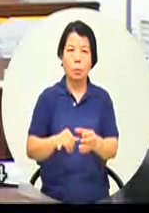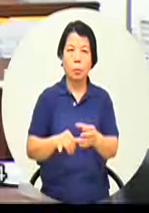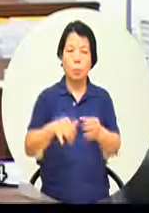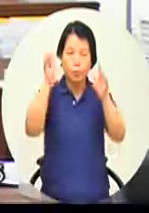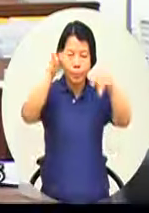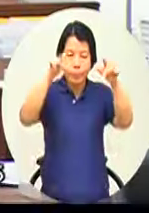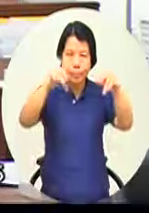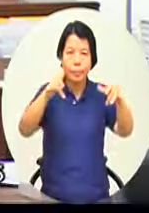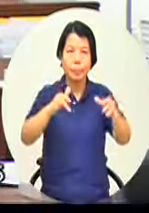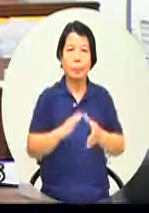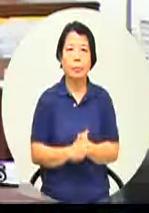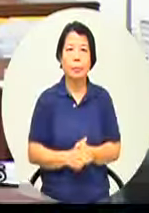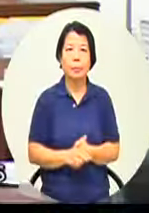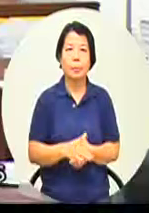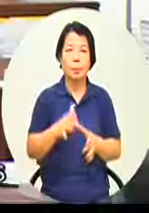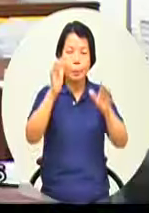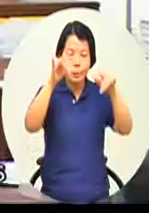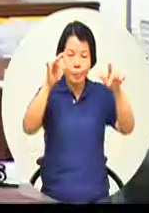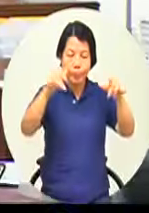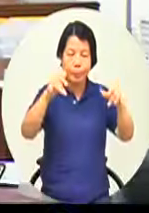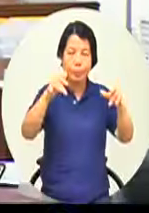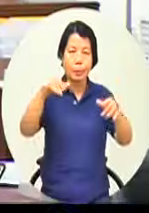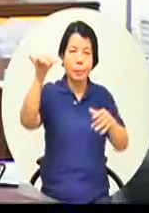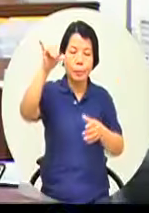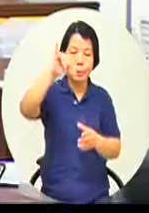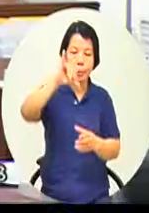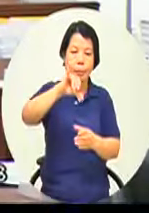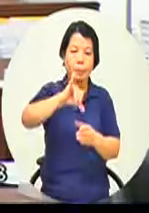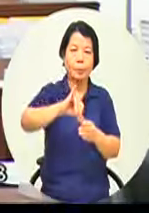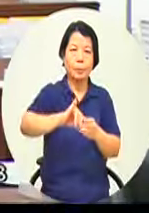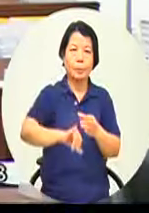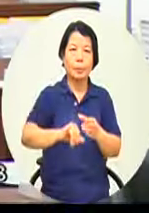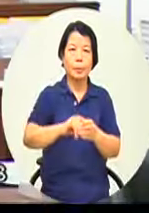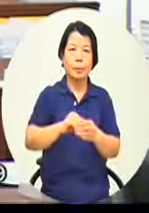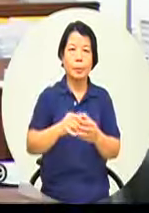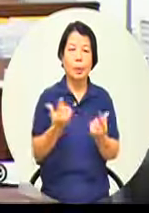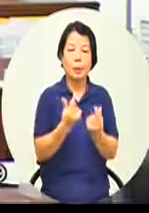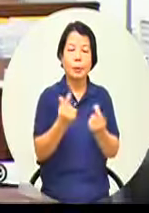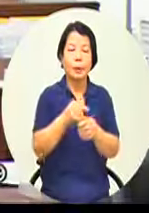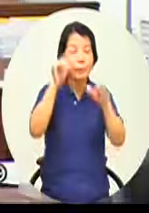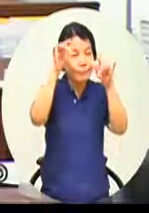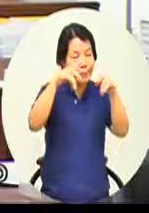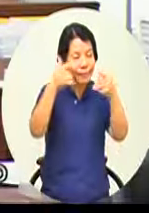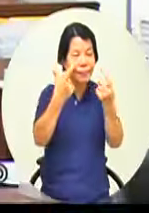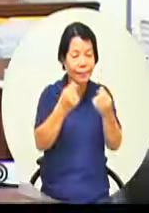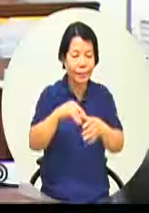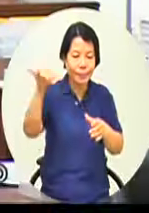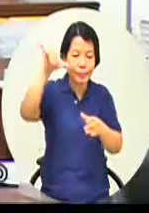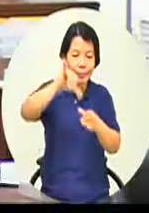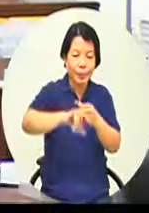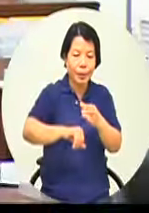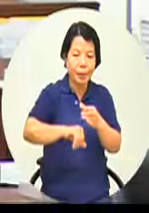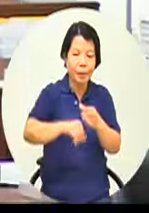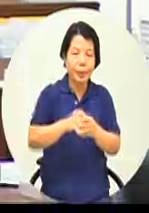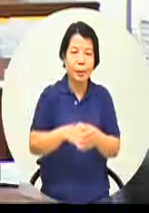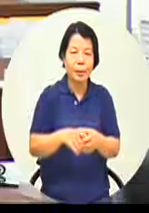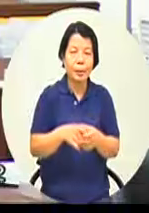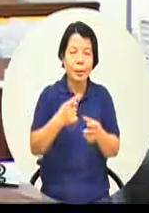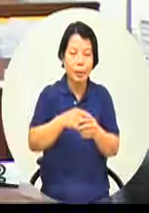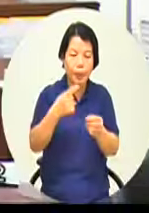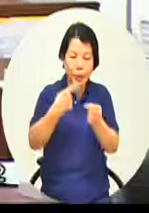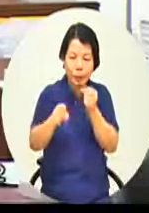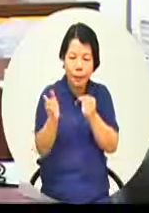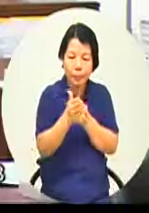嘛哈。啊，你落雨水就一直给它入去，啊，它会大概30秒至一分钟哦，会渗透。